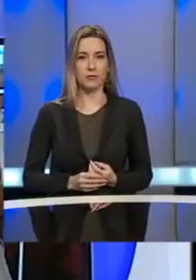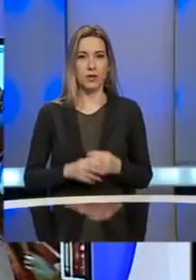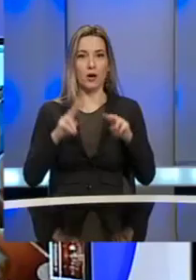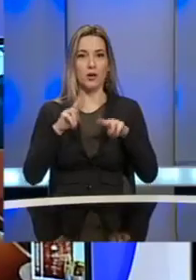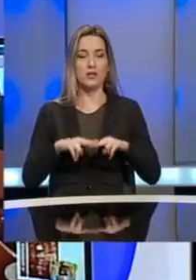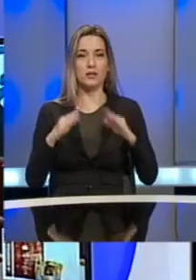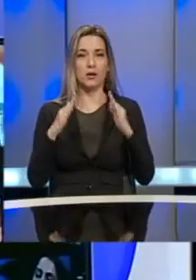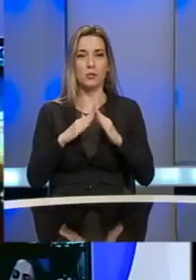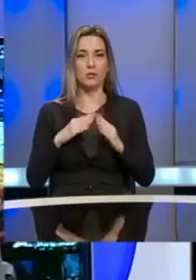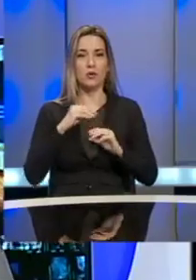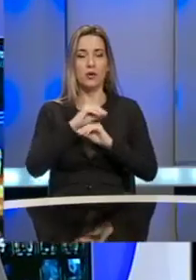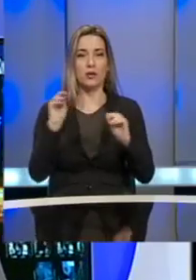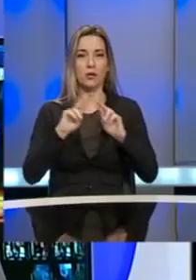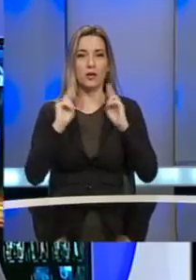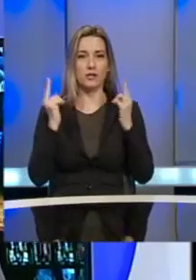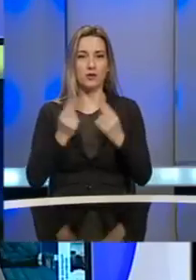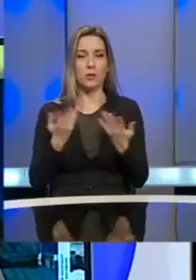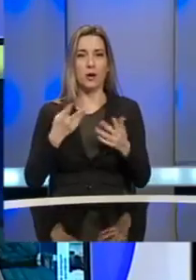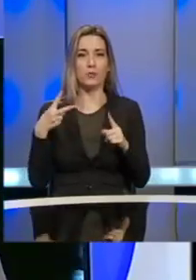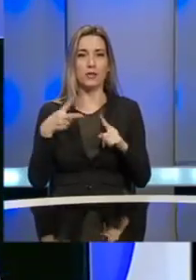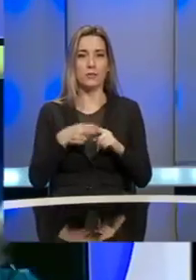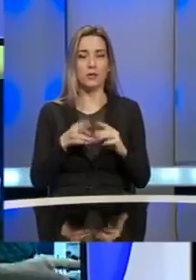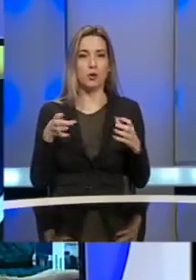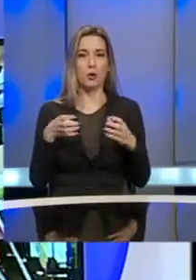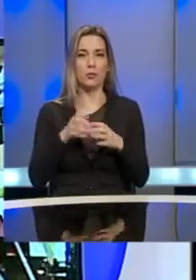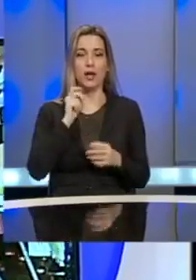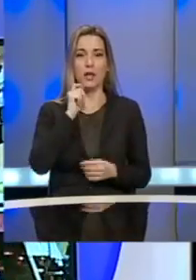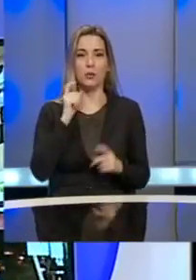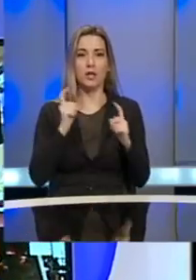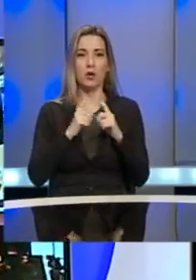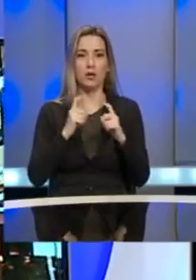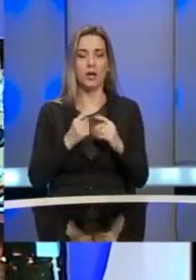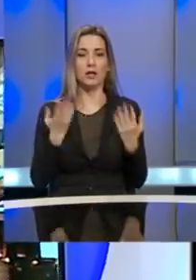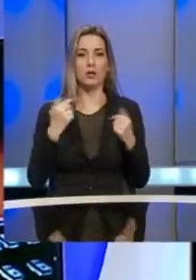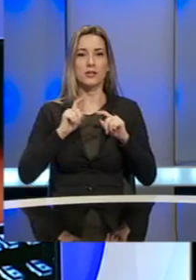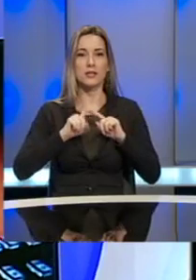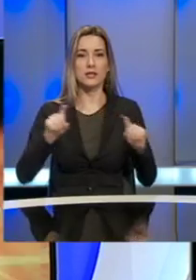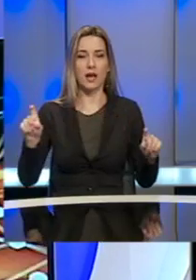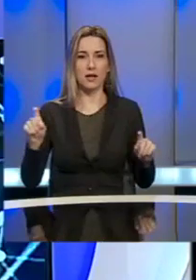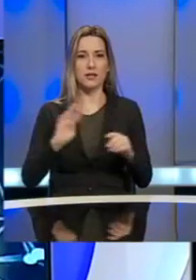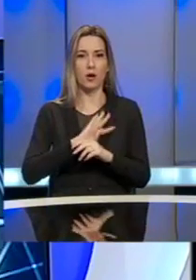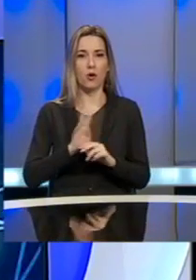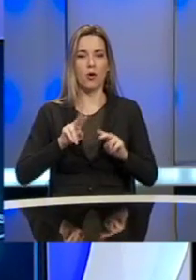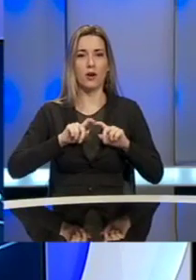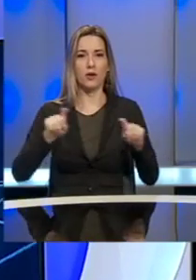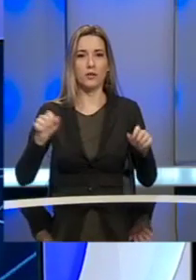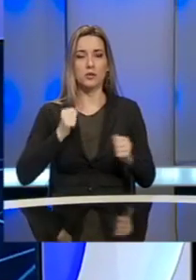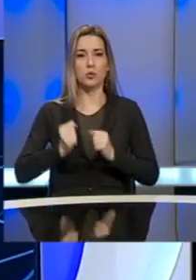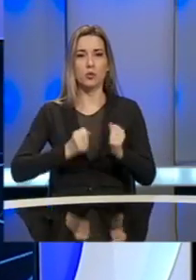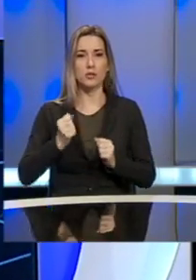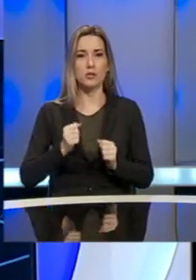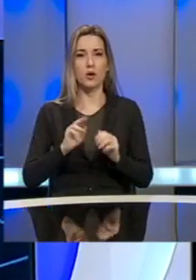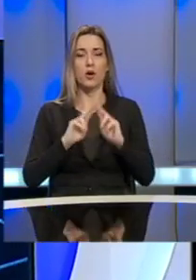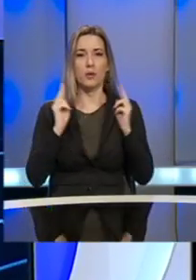Ostanite kući, odjekuje svijetom, kako bi se spriječilo okupljanje ljudi i kontakti dok se zaraza koronavirusom širi ubrzano